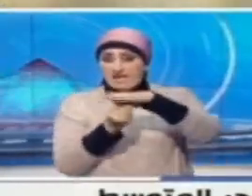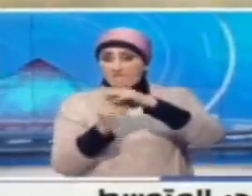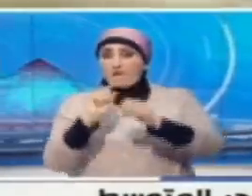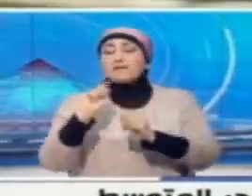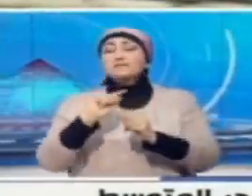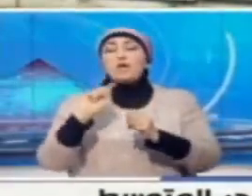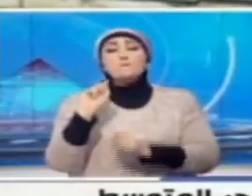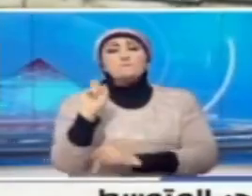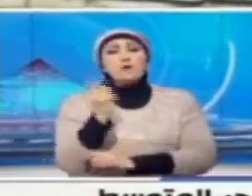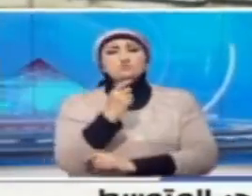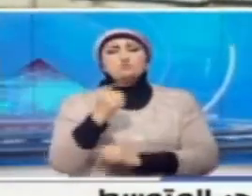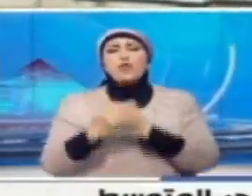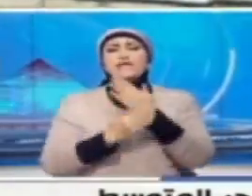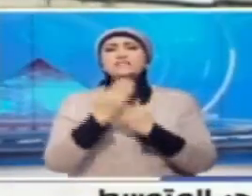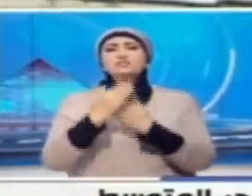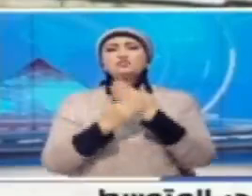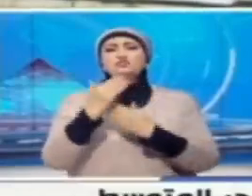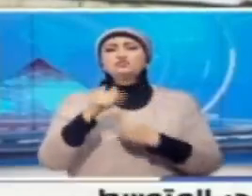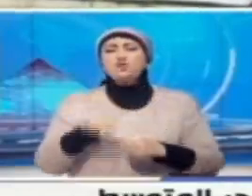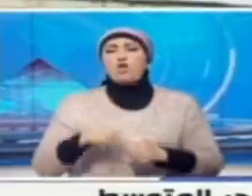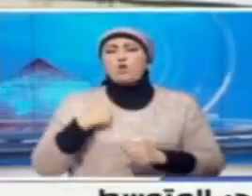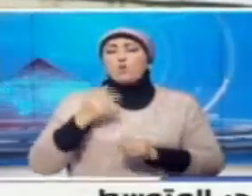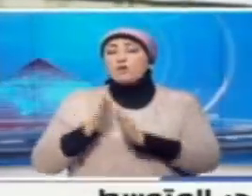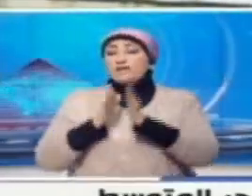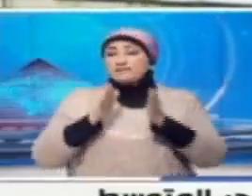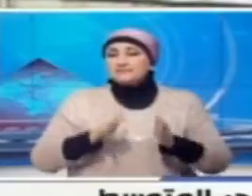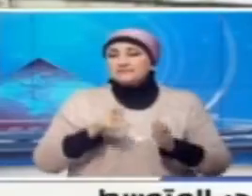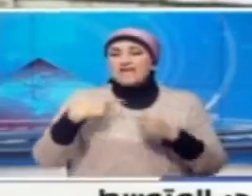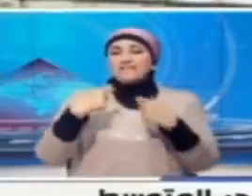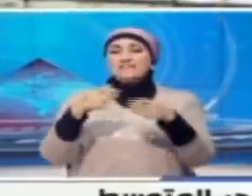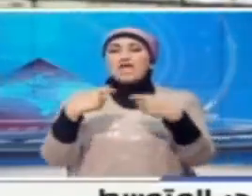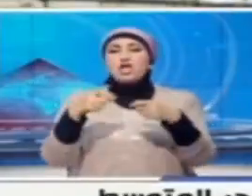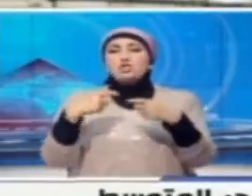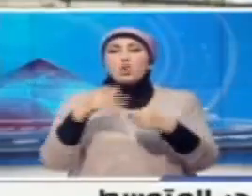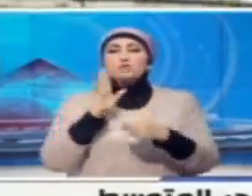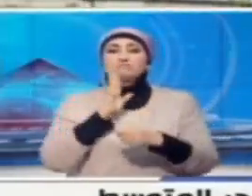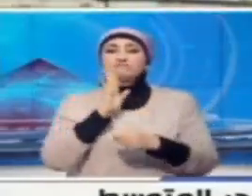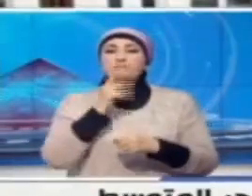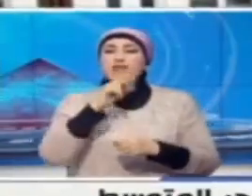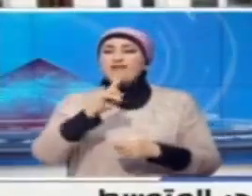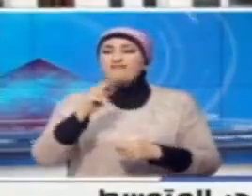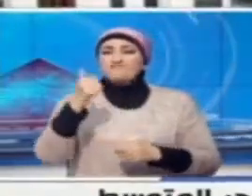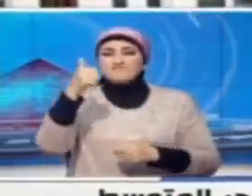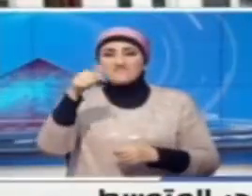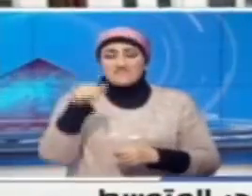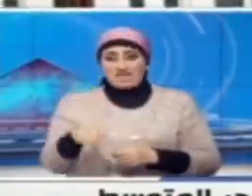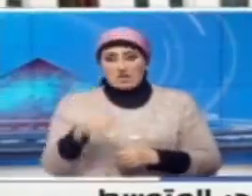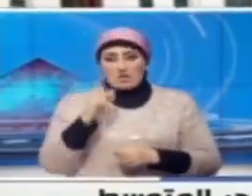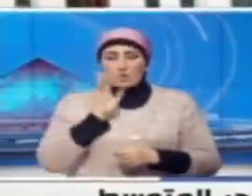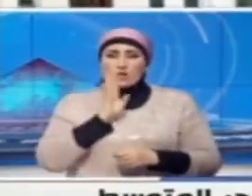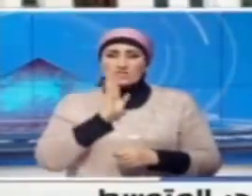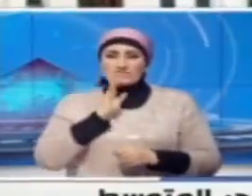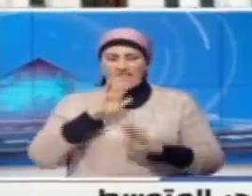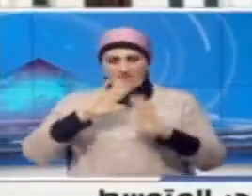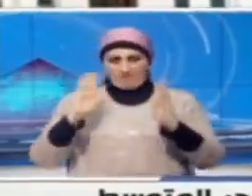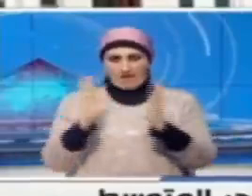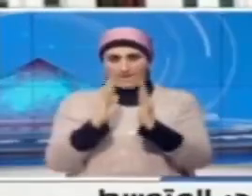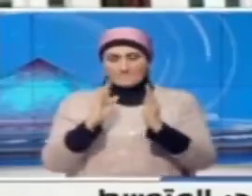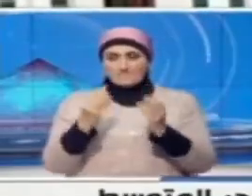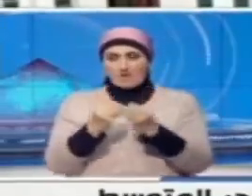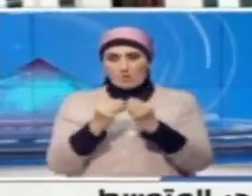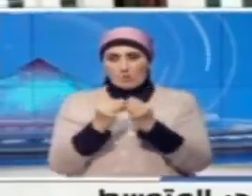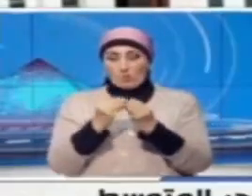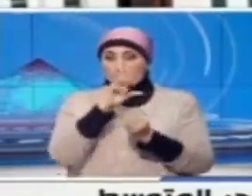الجديدة وهي إحدى جامعات الجيل الرابع التي تعتمد الدراسة بها على نظام التعليم وجها لوجه مع